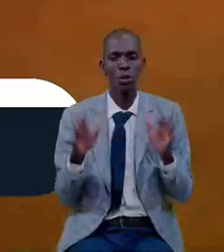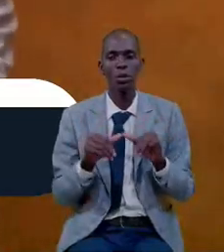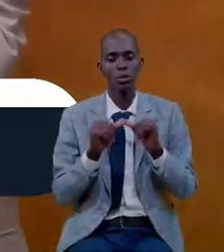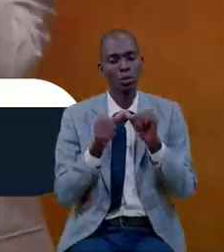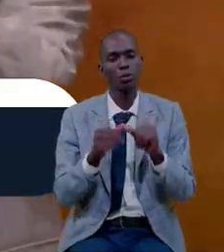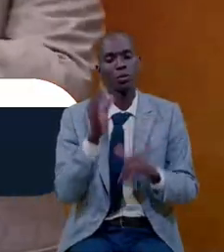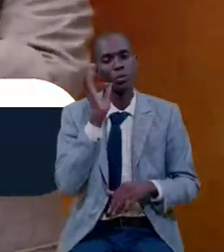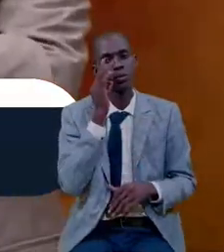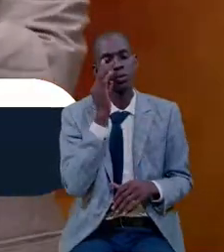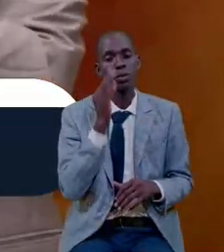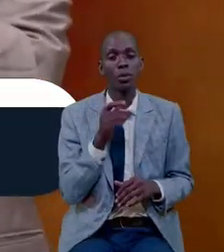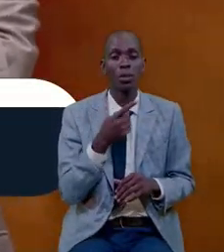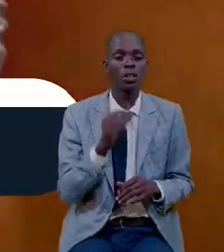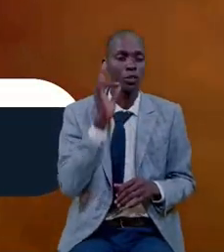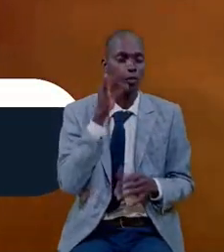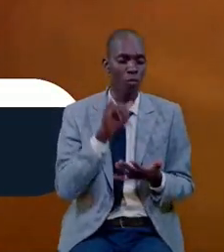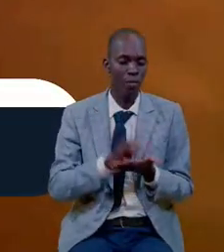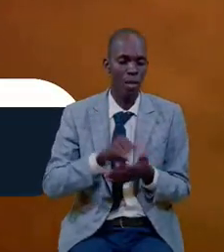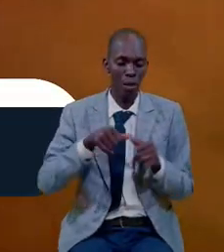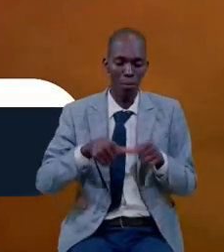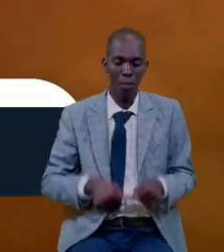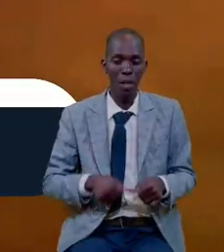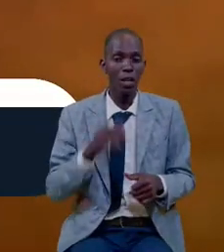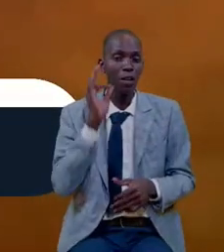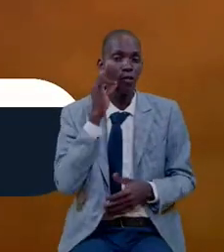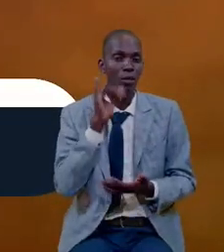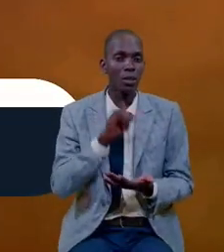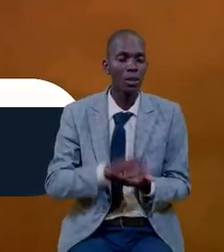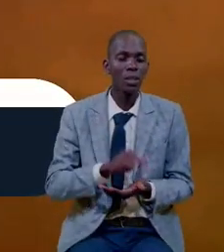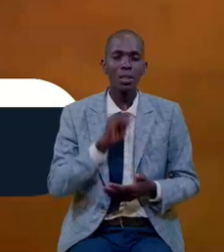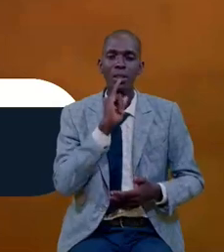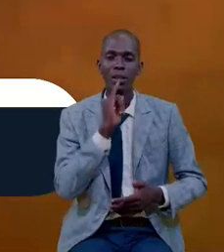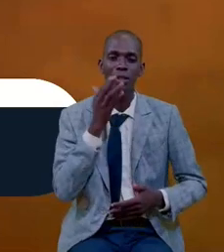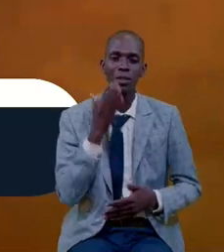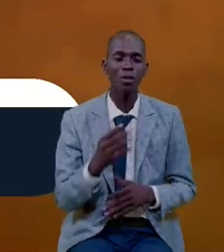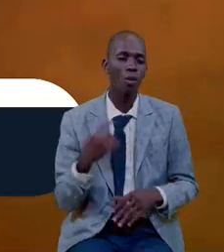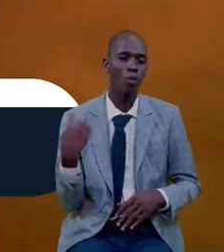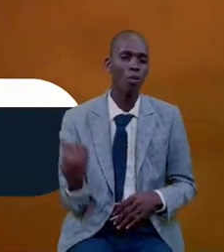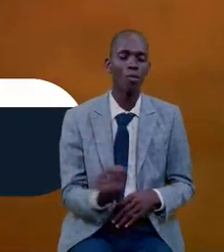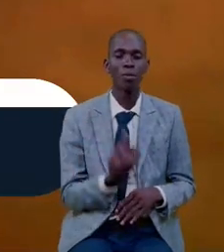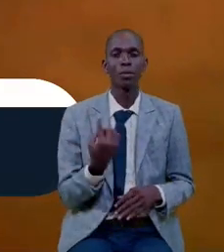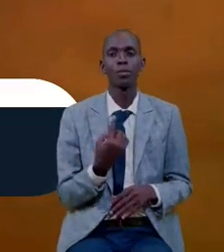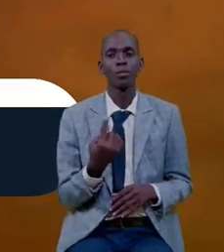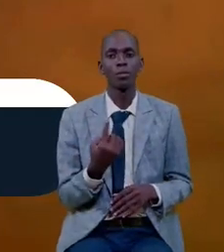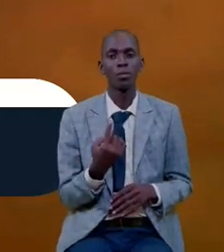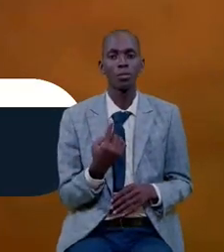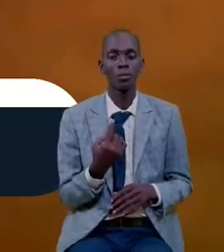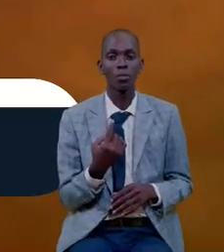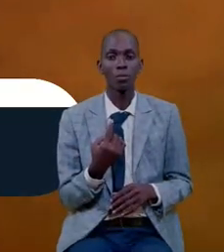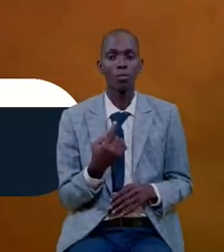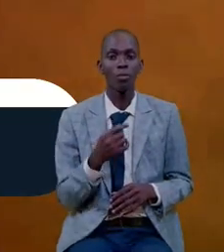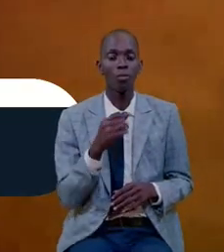constants. Le fruit qui demeure. Le fruit qui est là à tout moment. Frappez l'homme